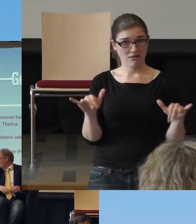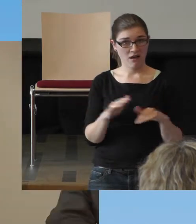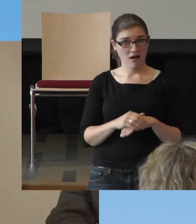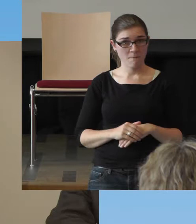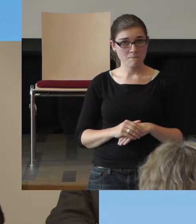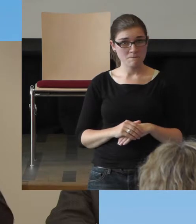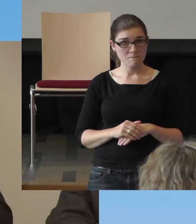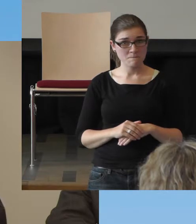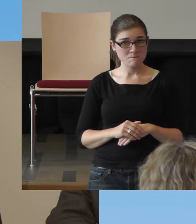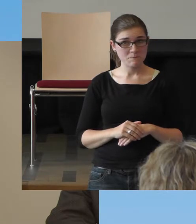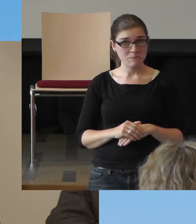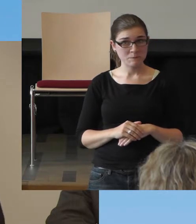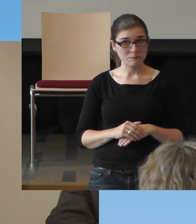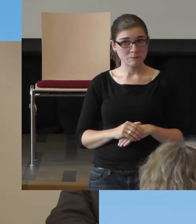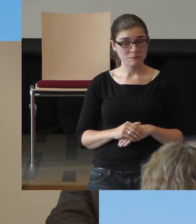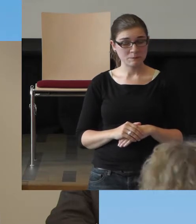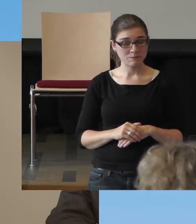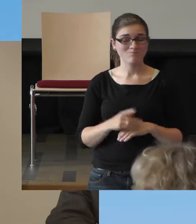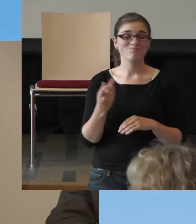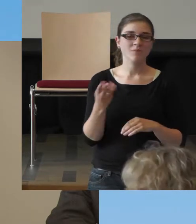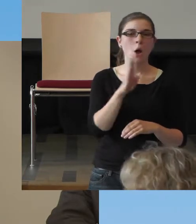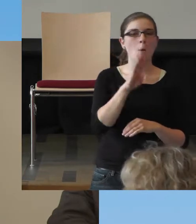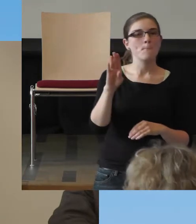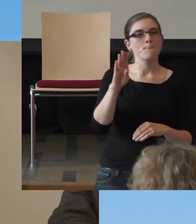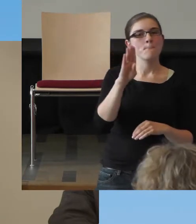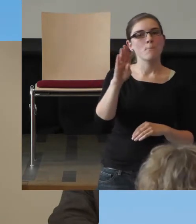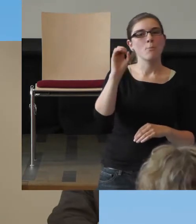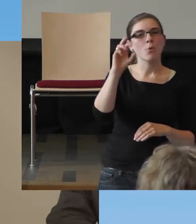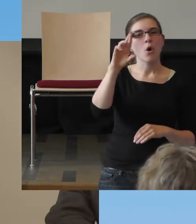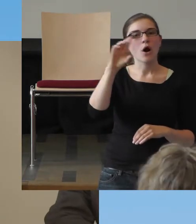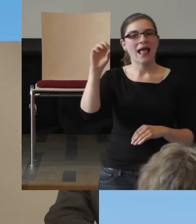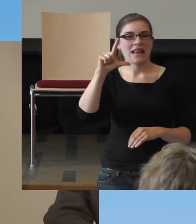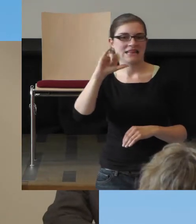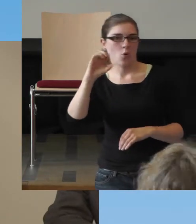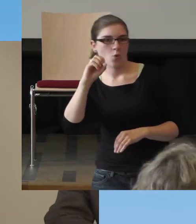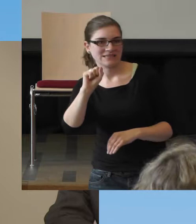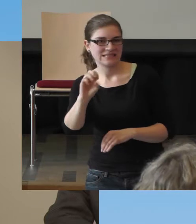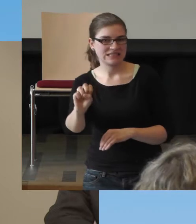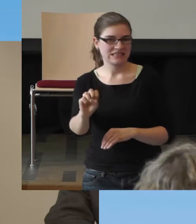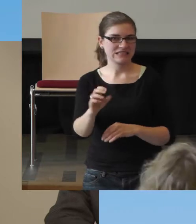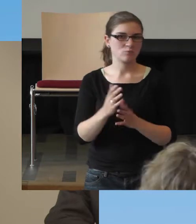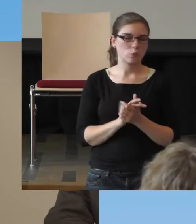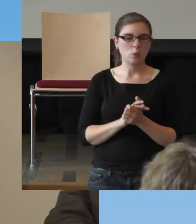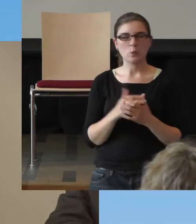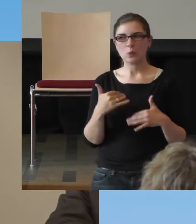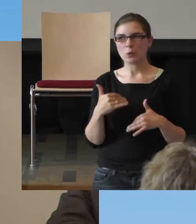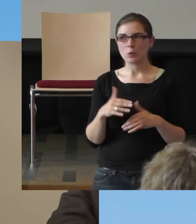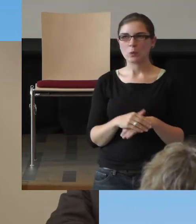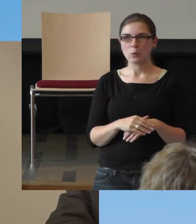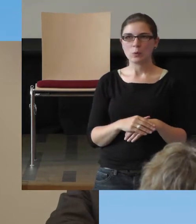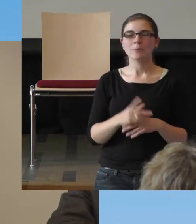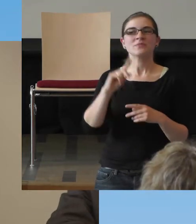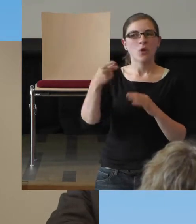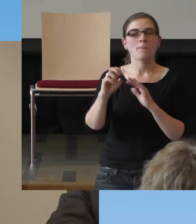Ja, also zunächst mal muss man sagen, Borreliose, was ist gemeint mit Borreliose? Eine Zecke, die